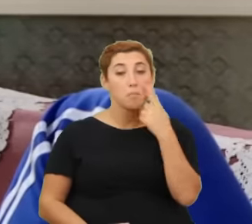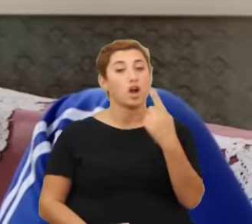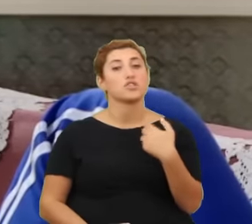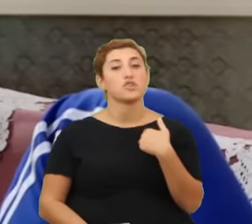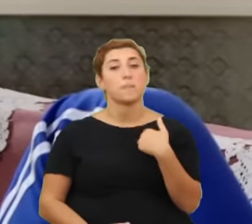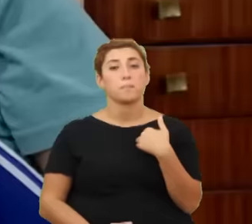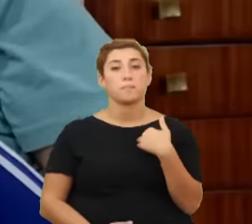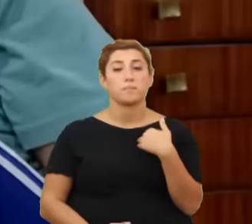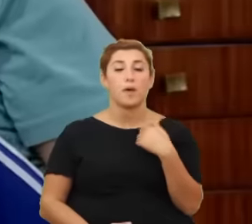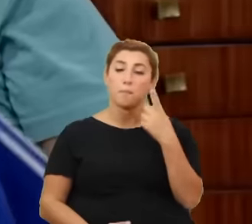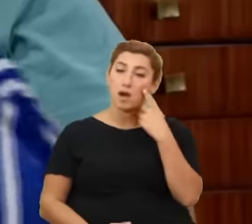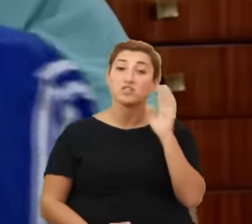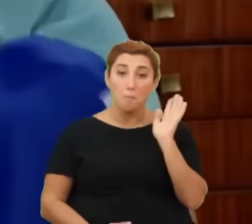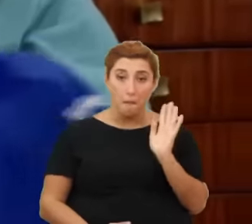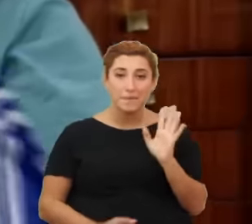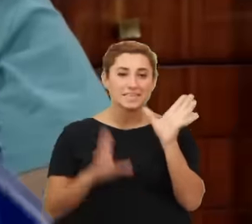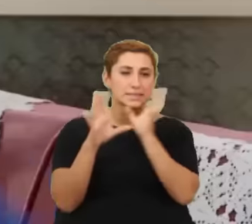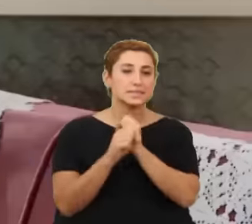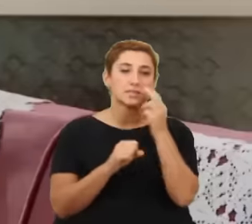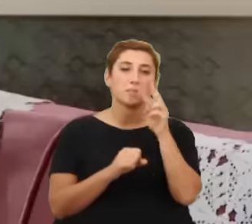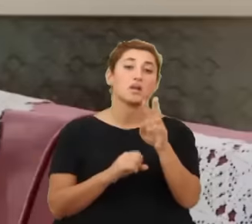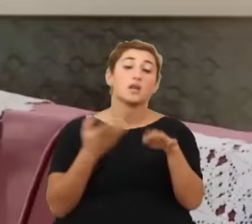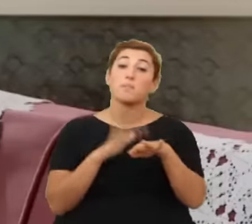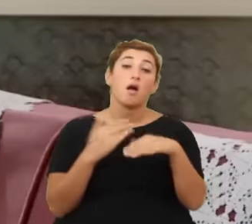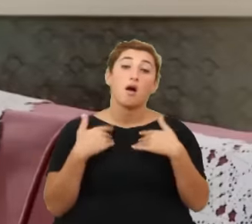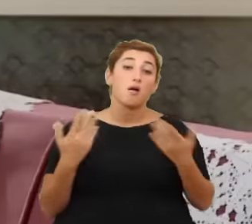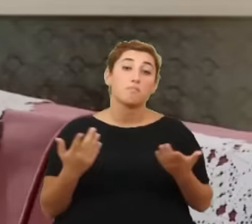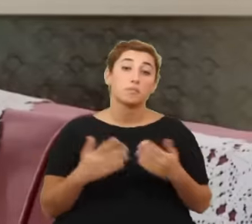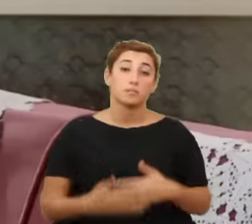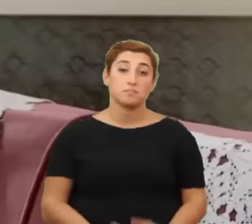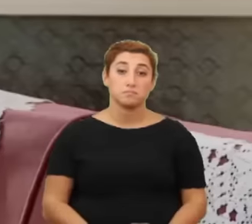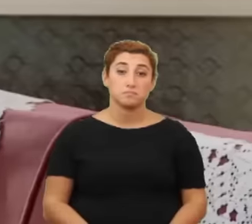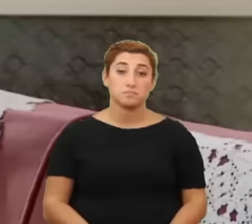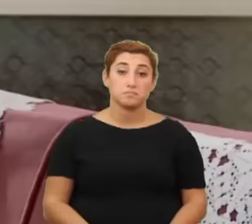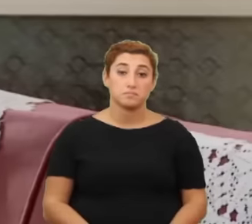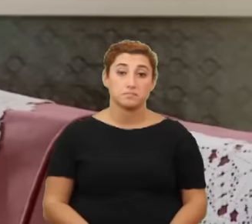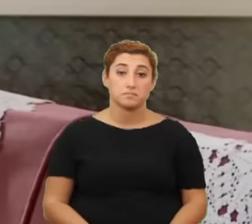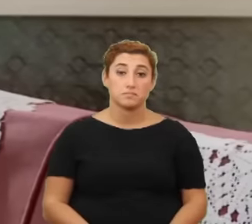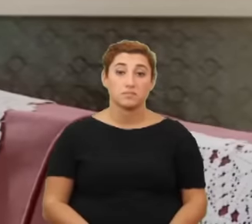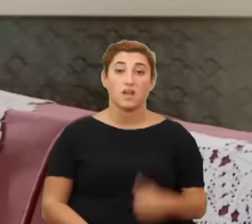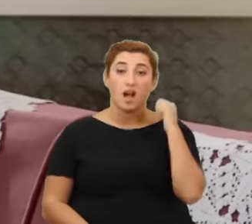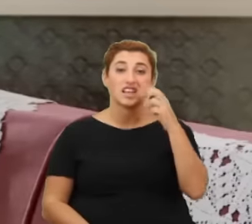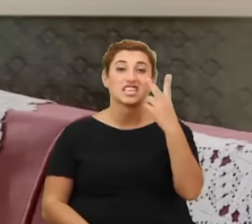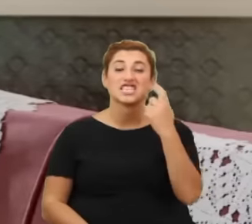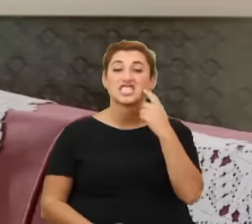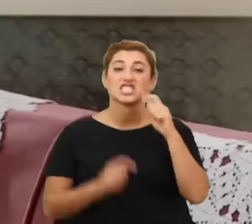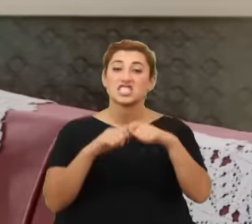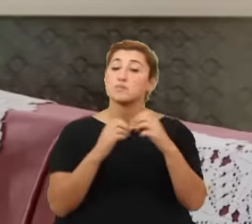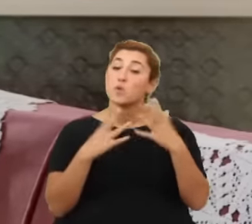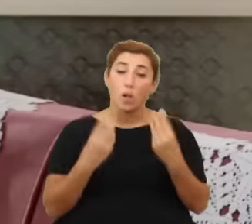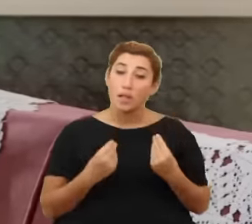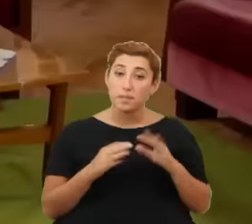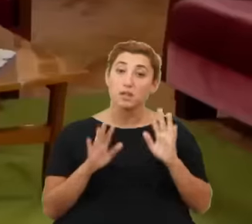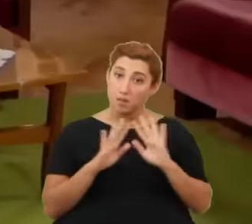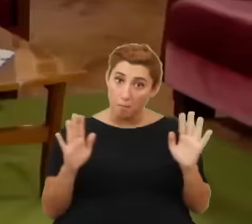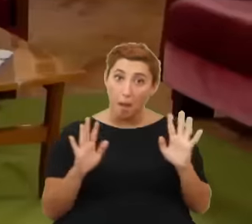Bakacağım ya. Bakacağım ama gizli bakacağım. Ne yapayım artık? Yani arkada böyle 2 tane dişim kırılmış olabilir.